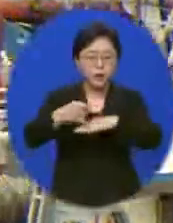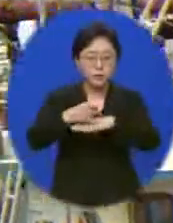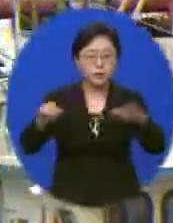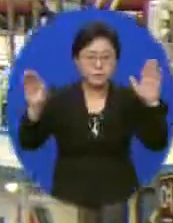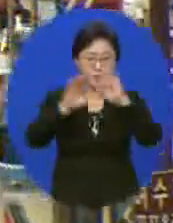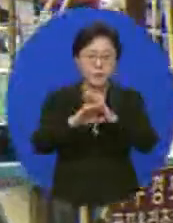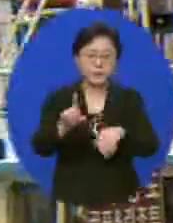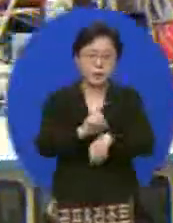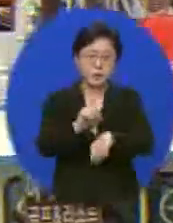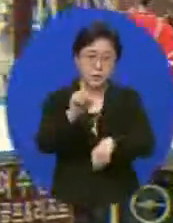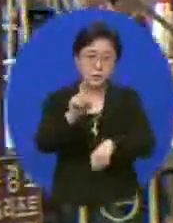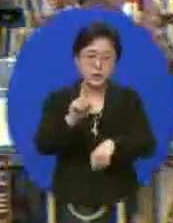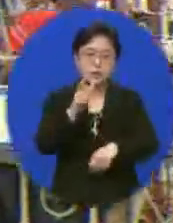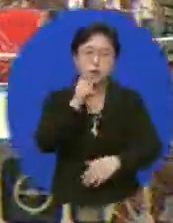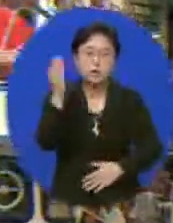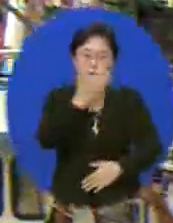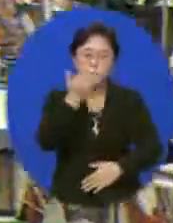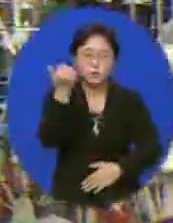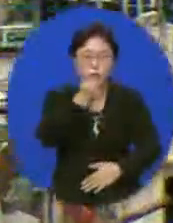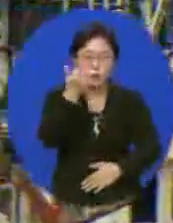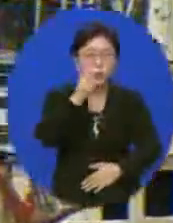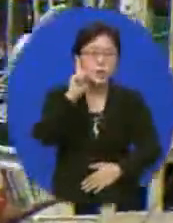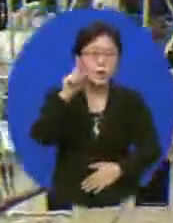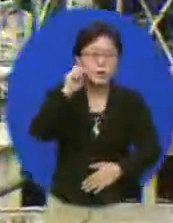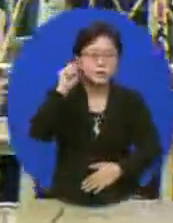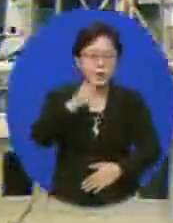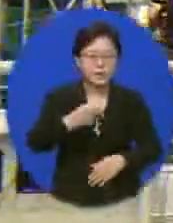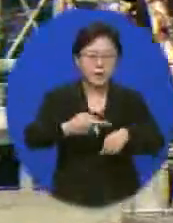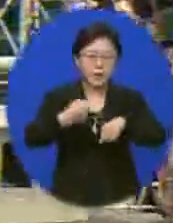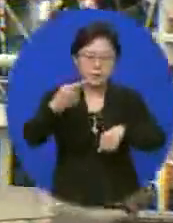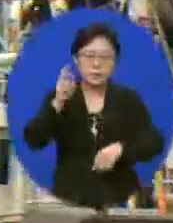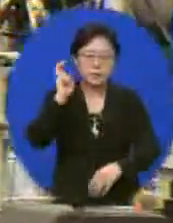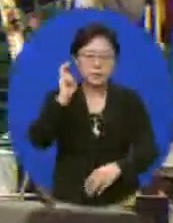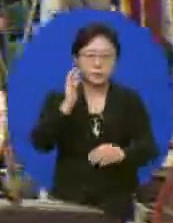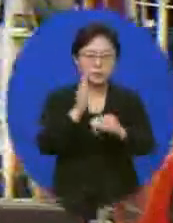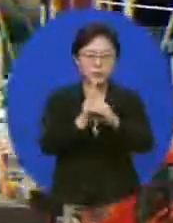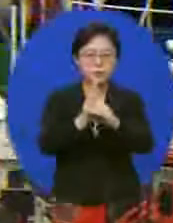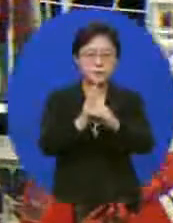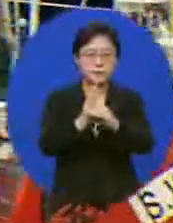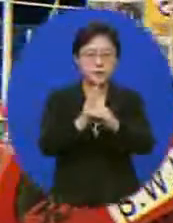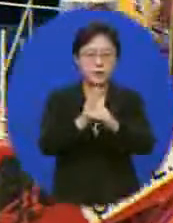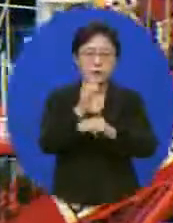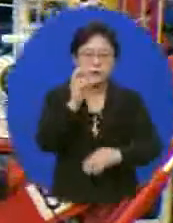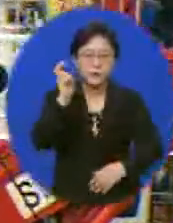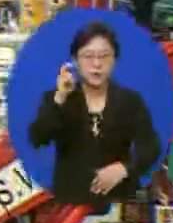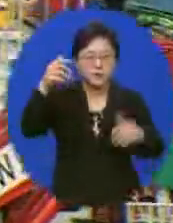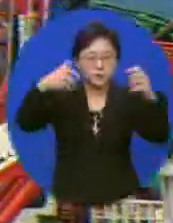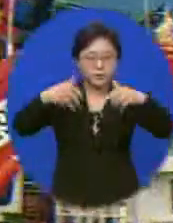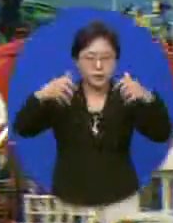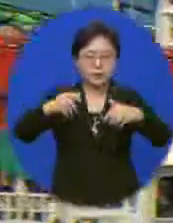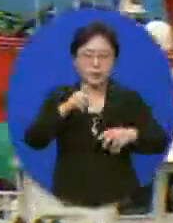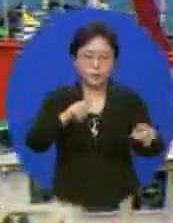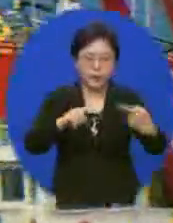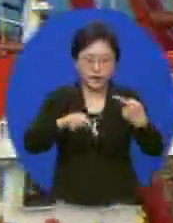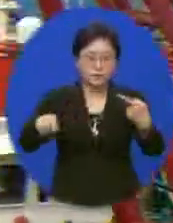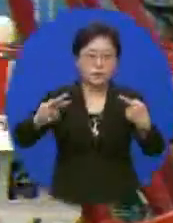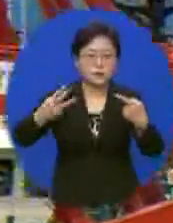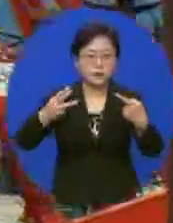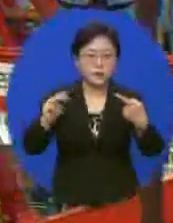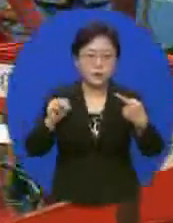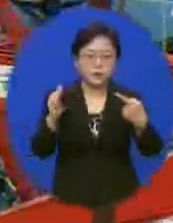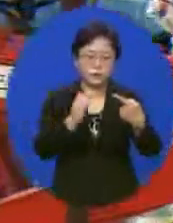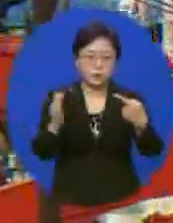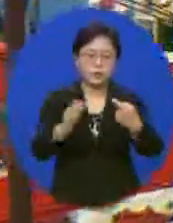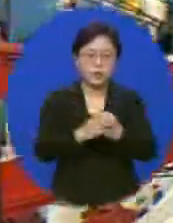완도가 오늘 밤 11시, 여수와 광양은 내일 새벽 1시로 예상하고 있습니다. 예상 강수량은 100에서